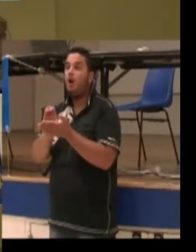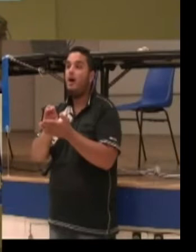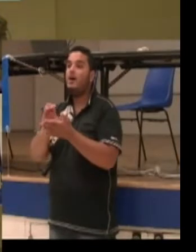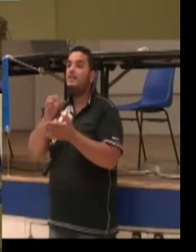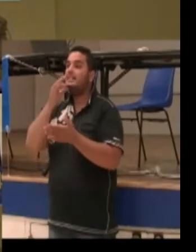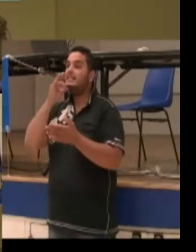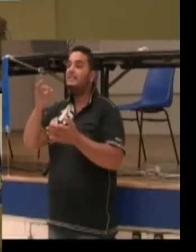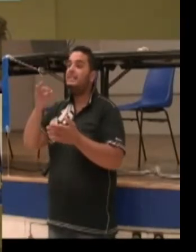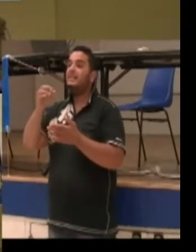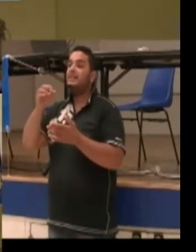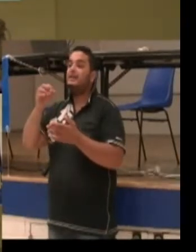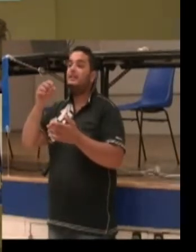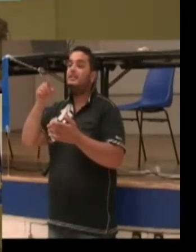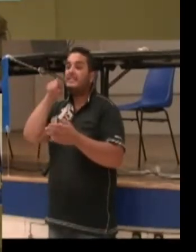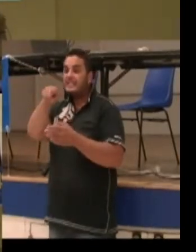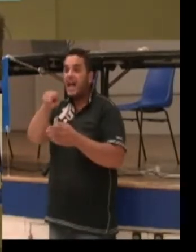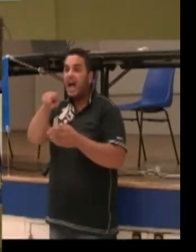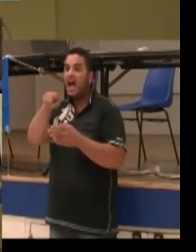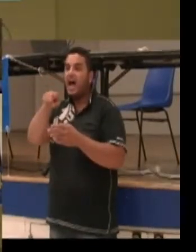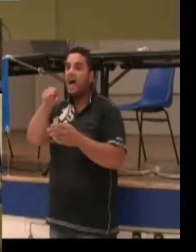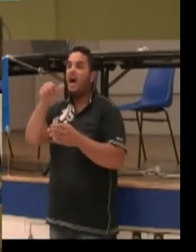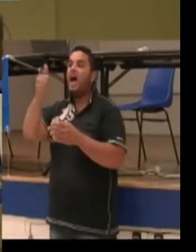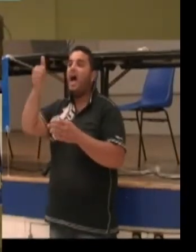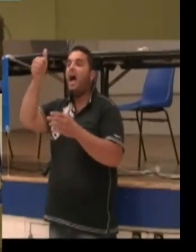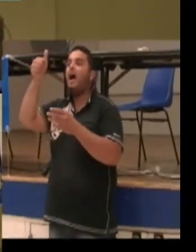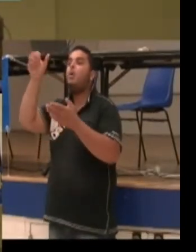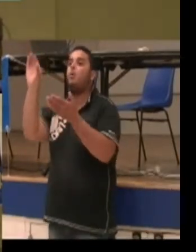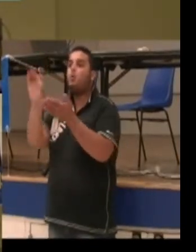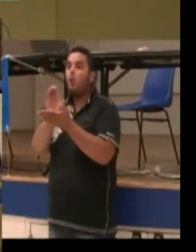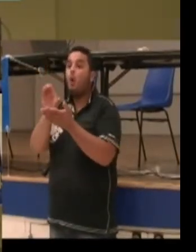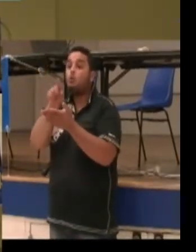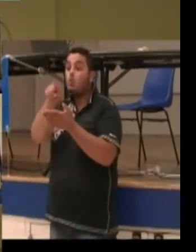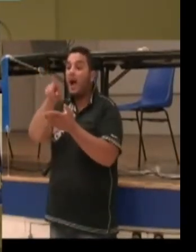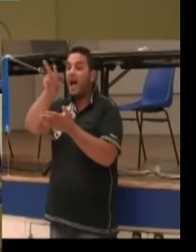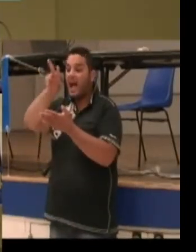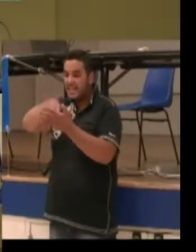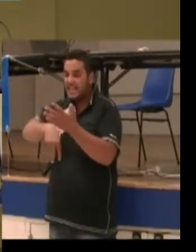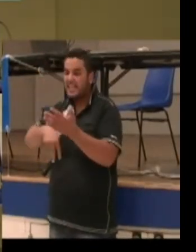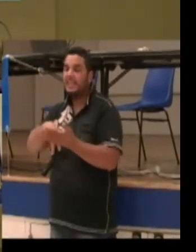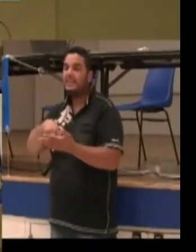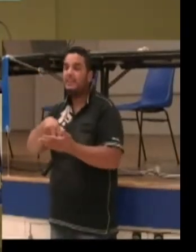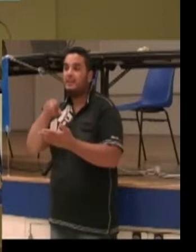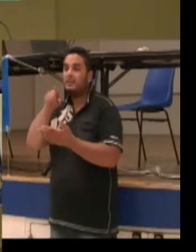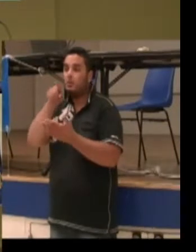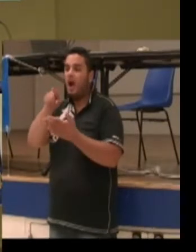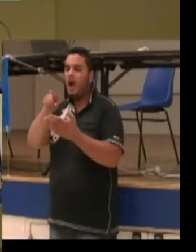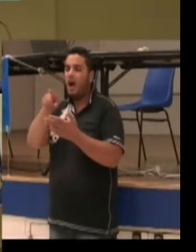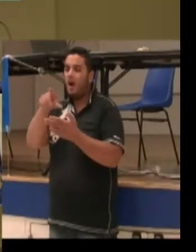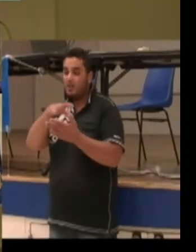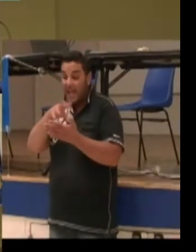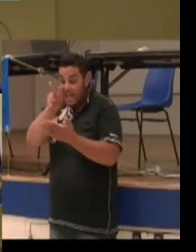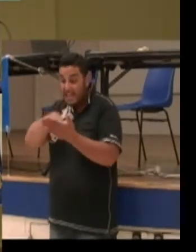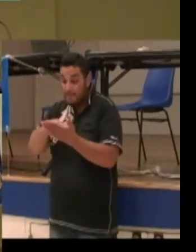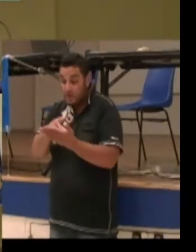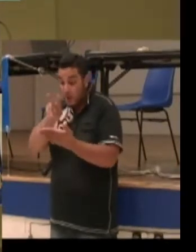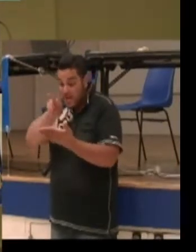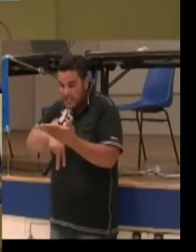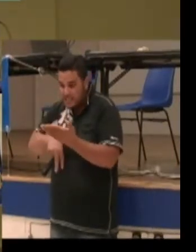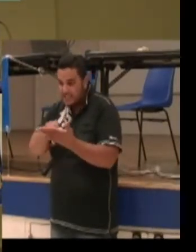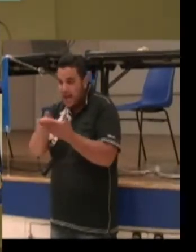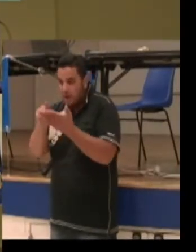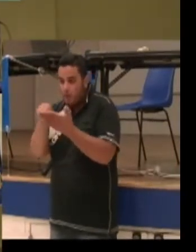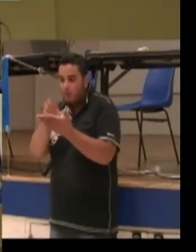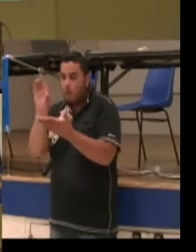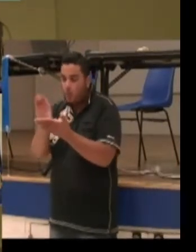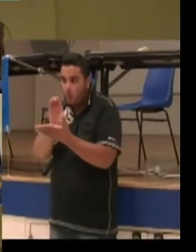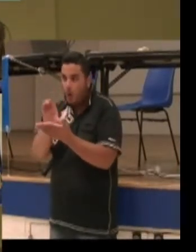Inna hadha al-Qur'an » Ce Coran que tu es en train de lire. Donc vous voyez, c'est vivant. Le Coran, c'est quand tu le lis. Et quand tu le lis,